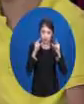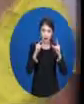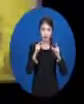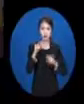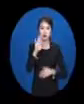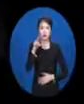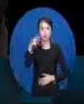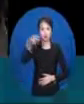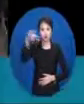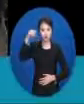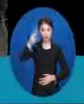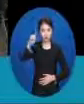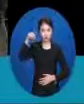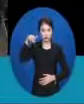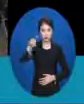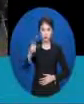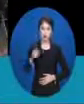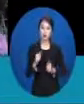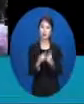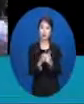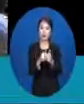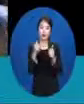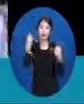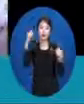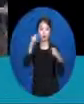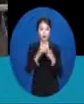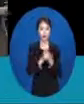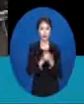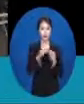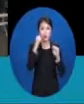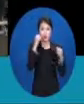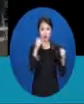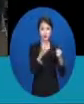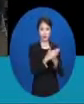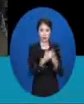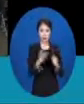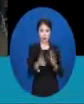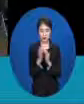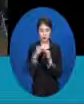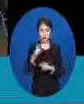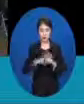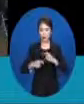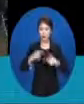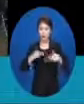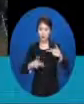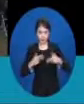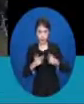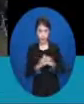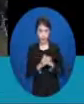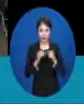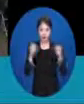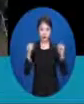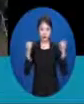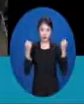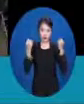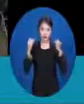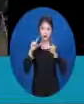공연입니다. 마당극을 해서 좀 더 재미있게 하면서 사람들이 건강생활을